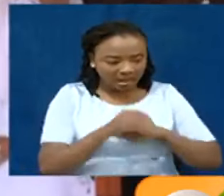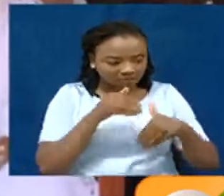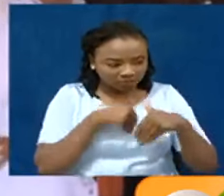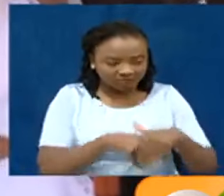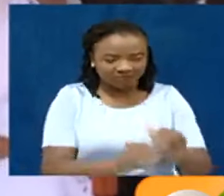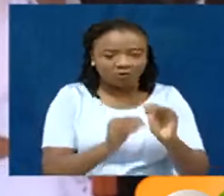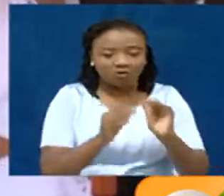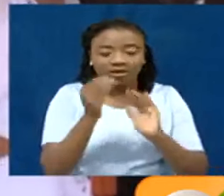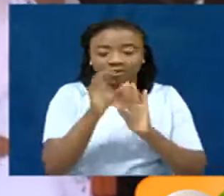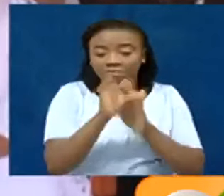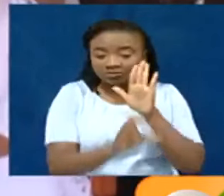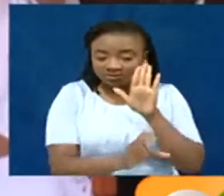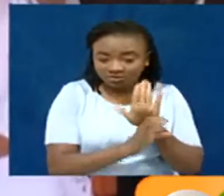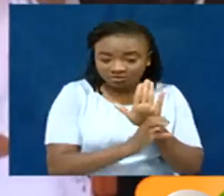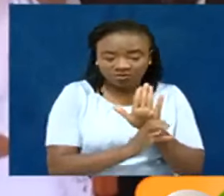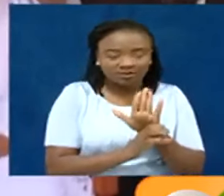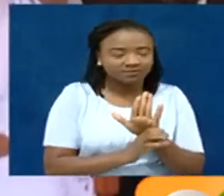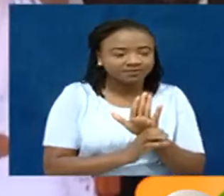and